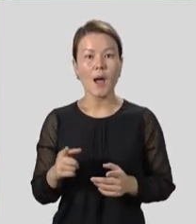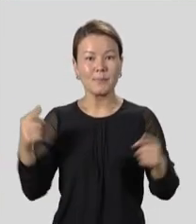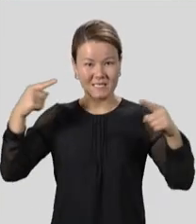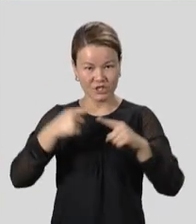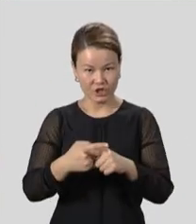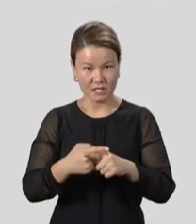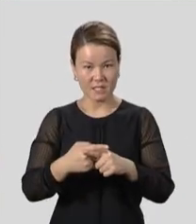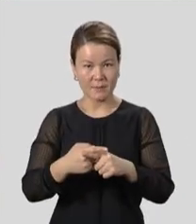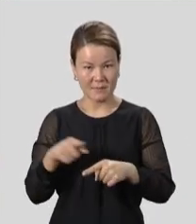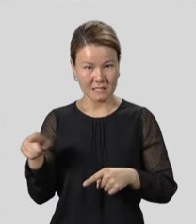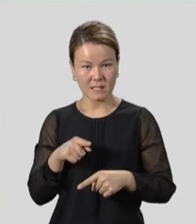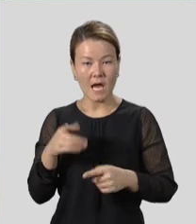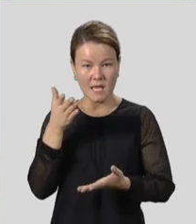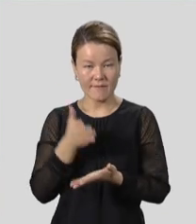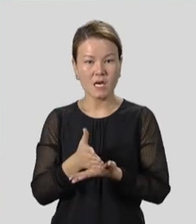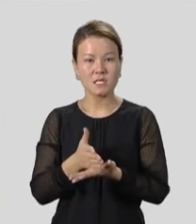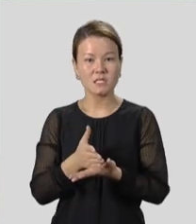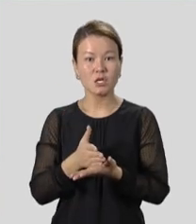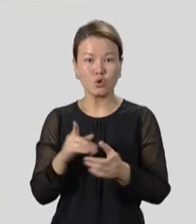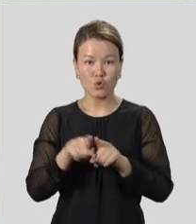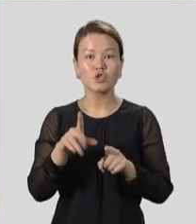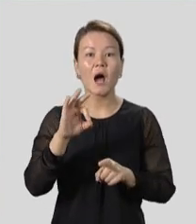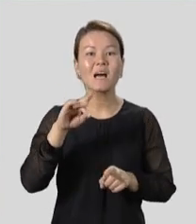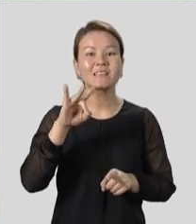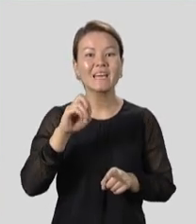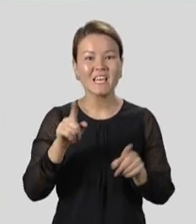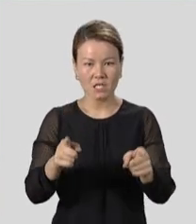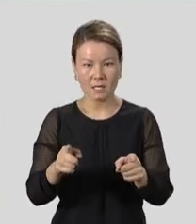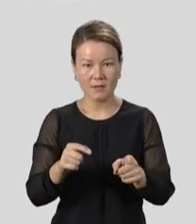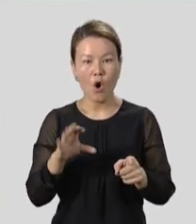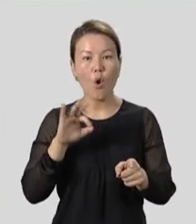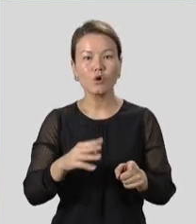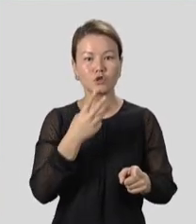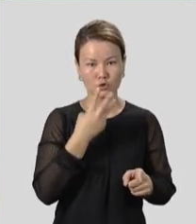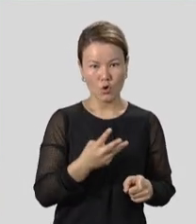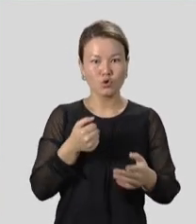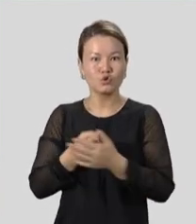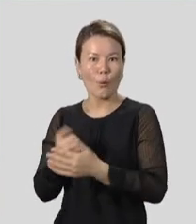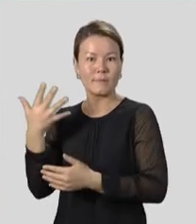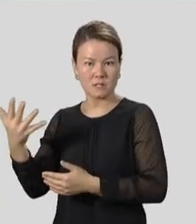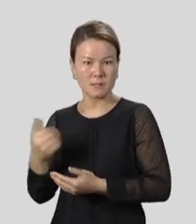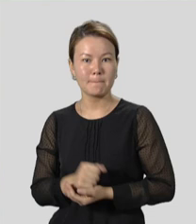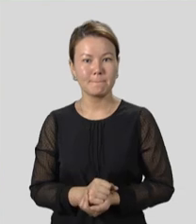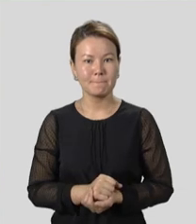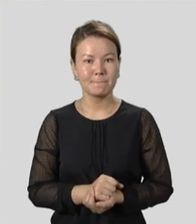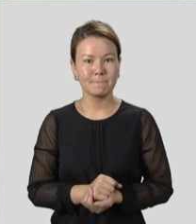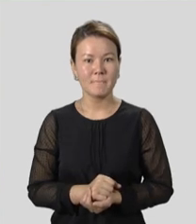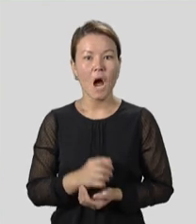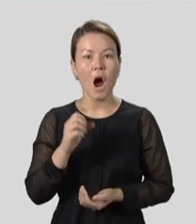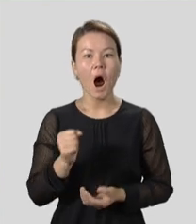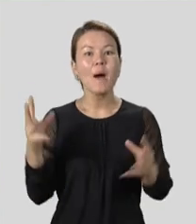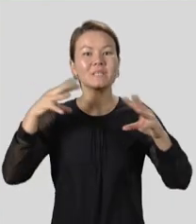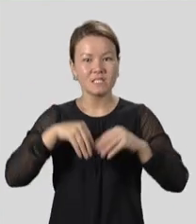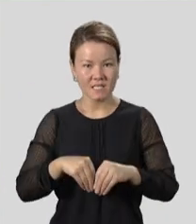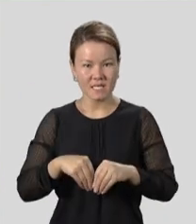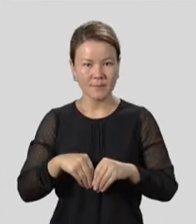Пересечением их является тоже отрезок от 3 до 5, а